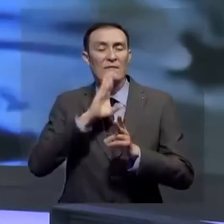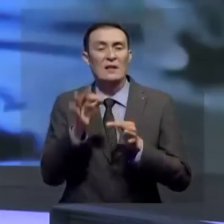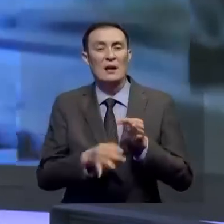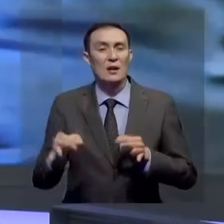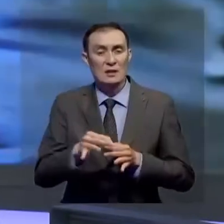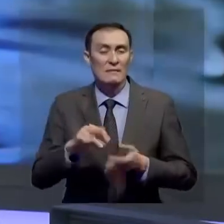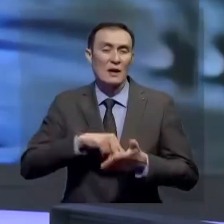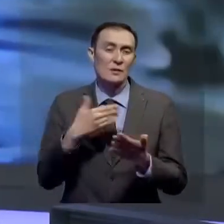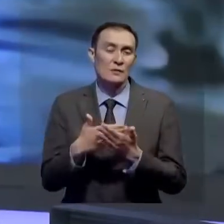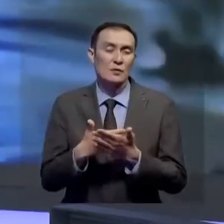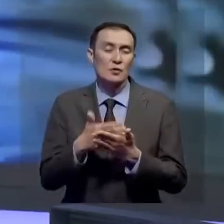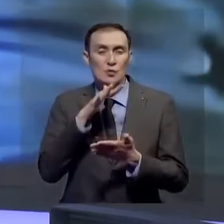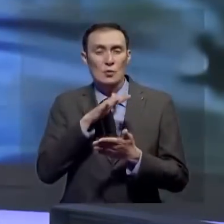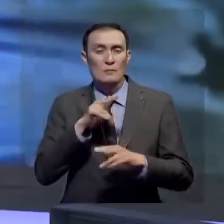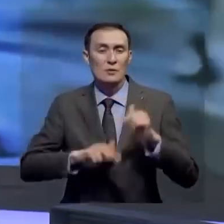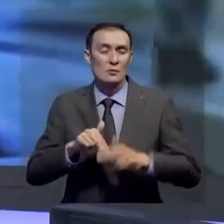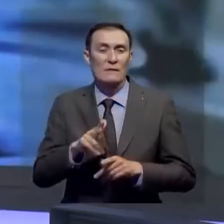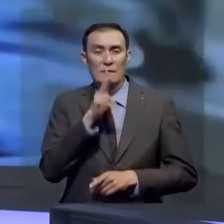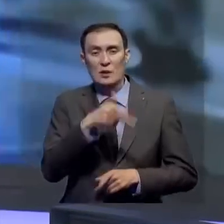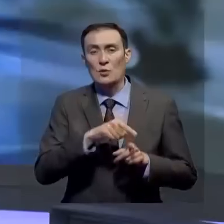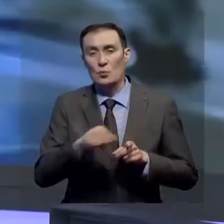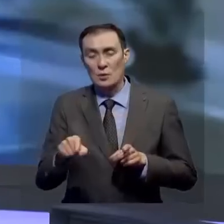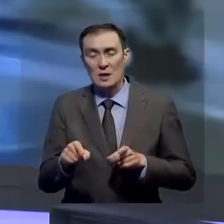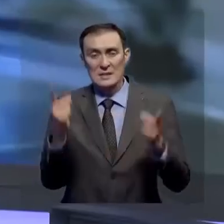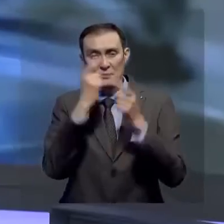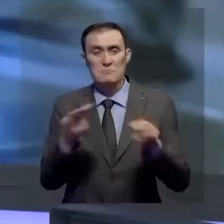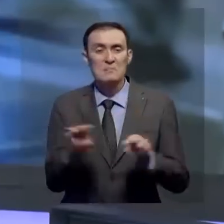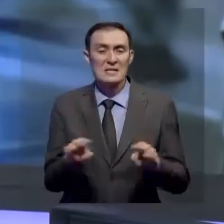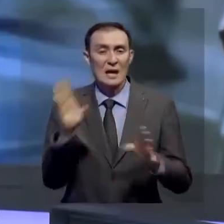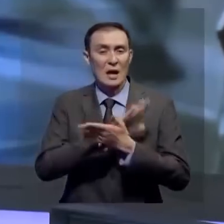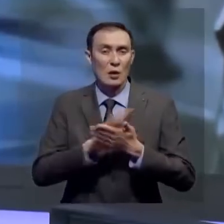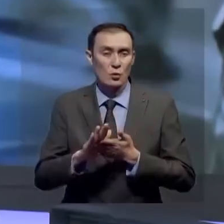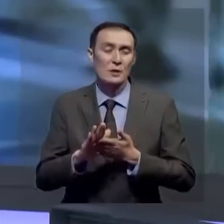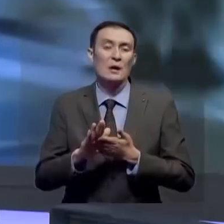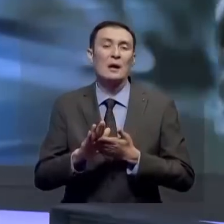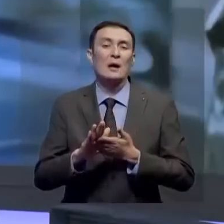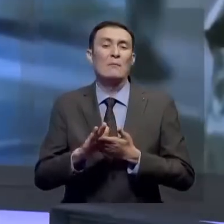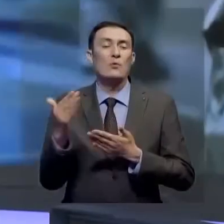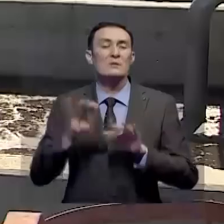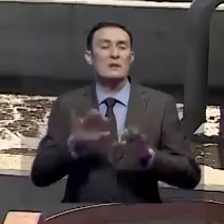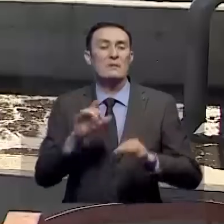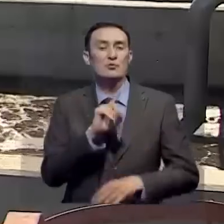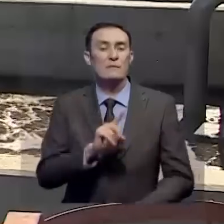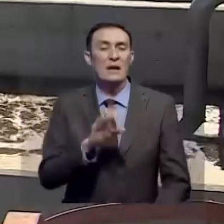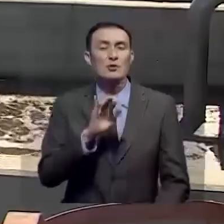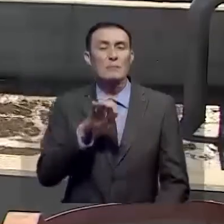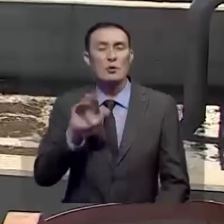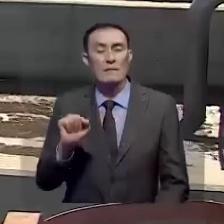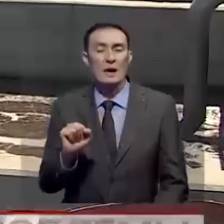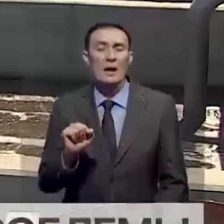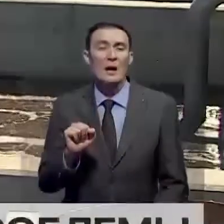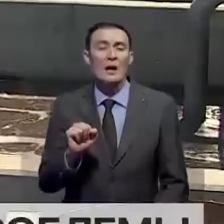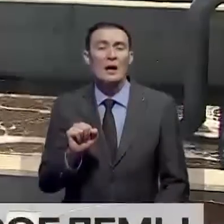водохранилища. Ориентировочные сроки реализации – ближайшие 3 года. Об этом сообщила министр экологии и природных ресурсов. По словам Зульфии Сулейменовой,